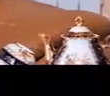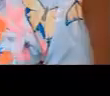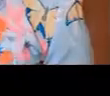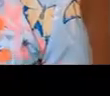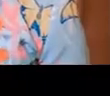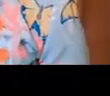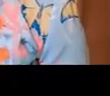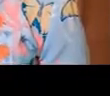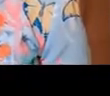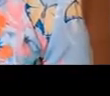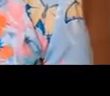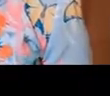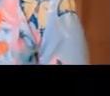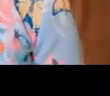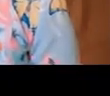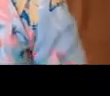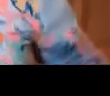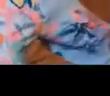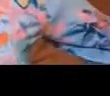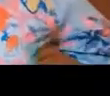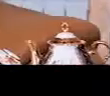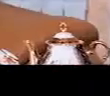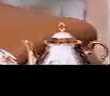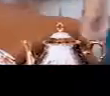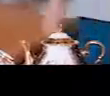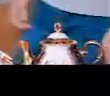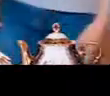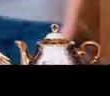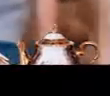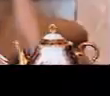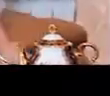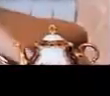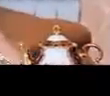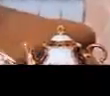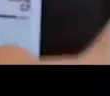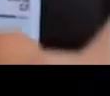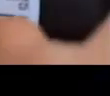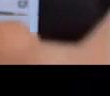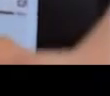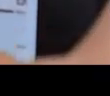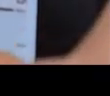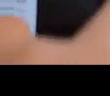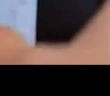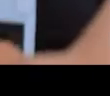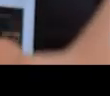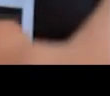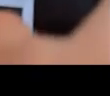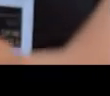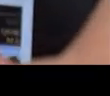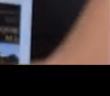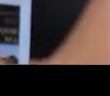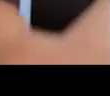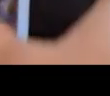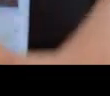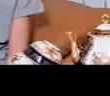eshitaylik. Juda yaxshi fikr. Qani, kela qo. Kitob o'z saytida